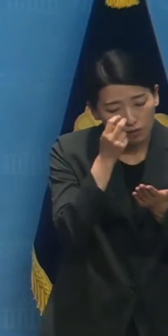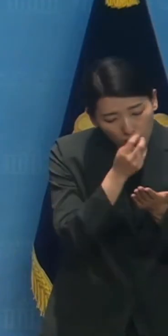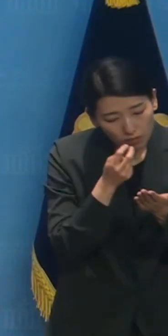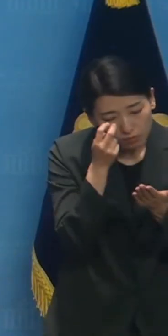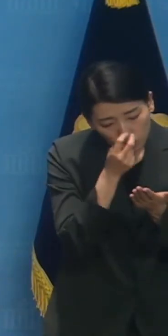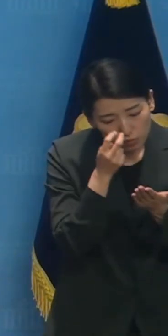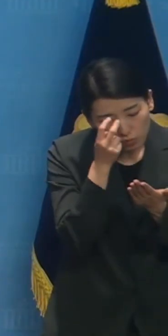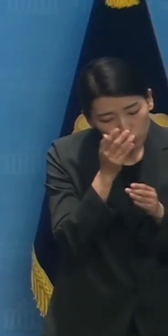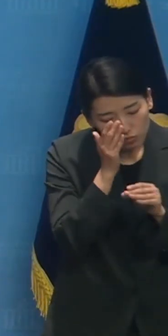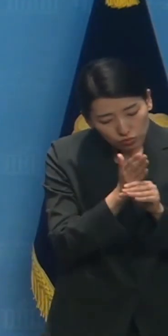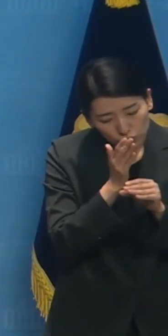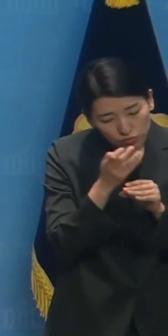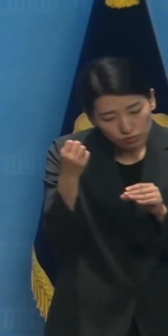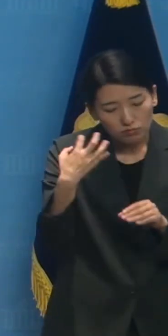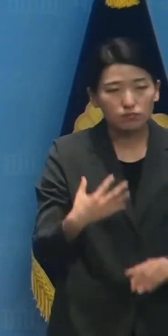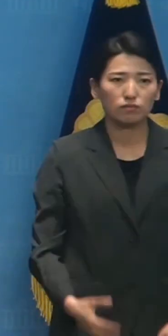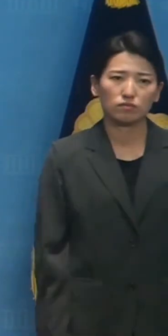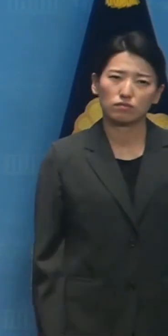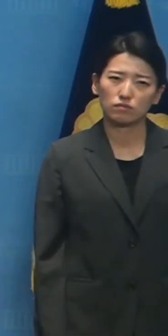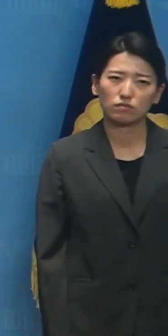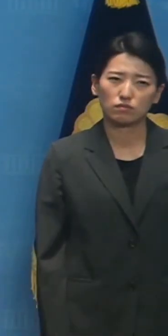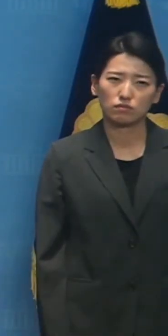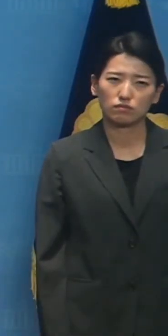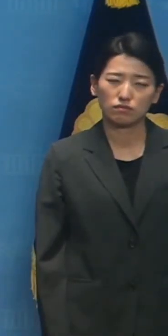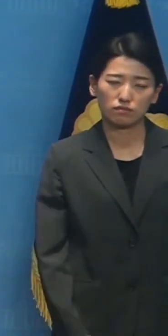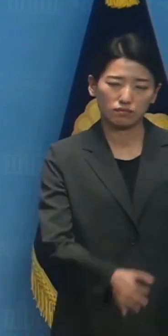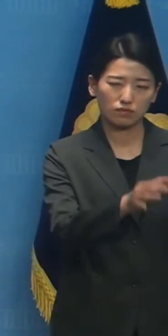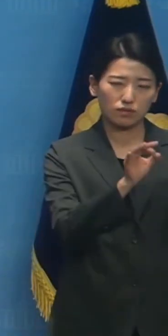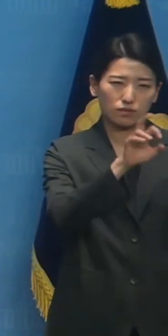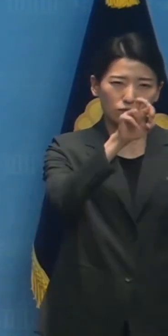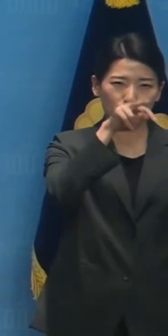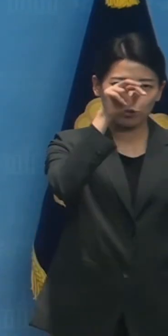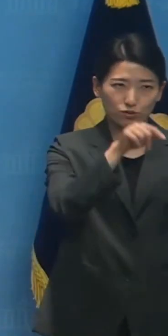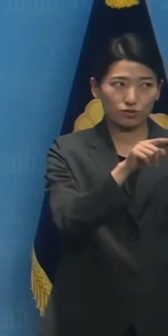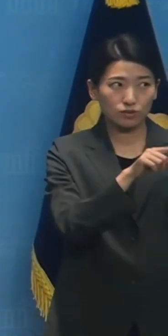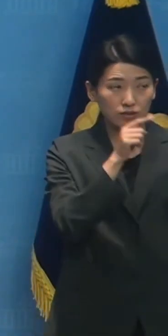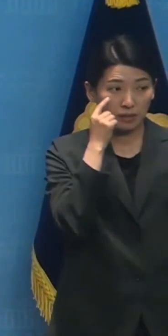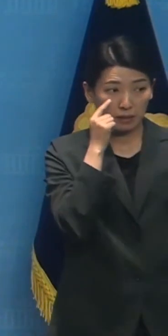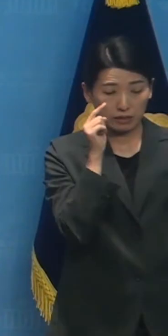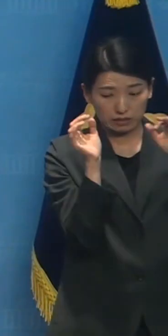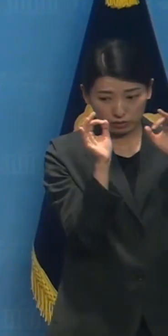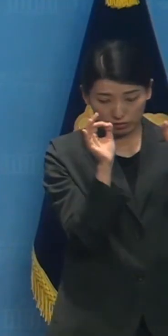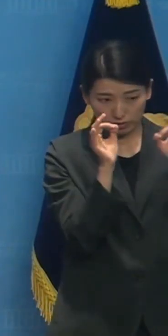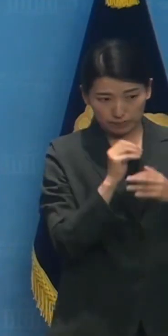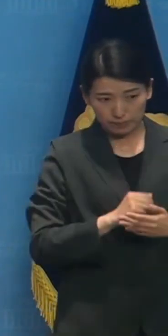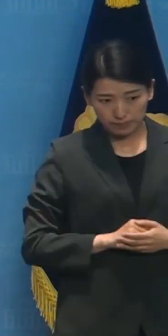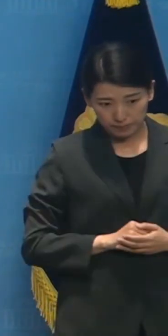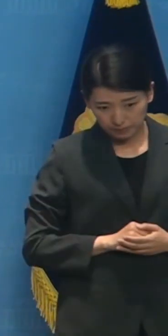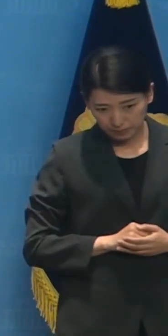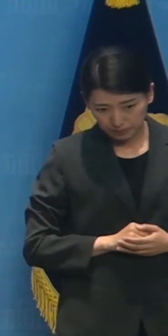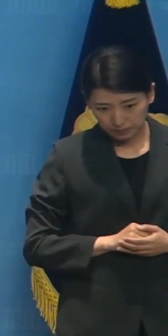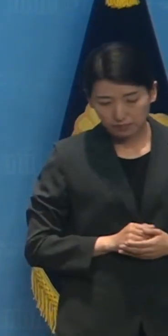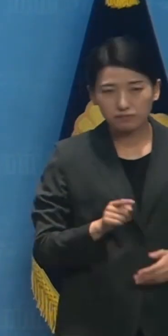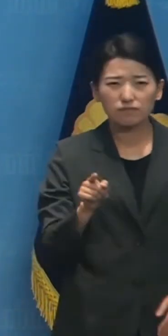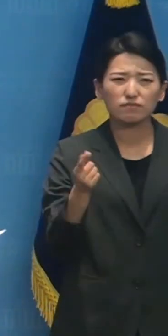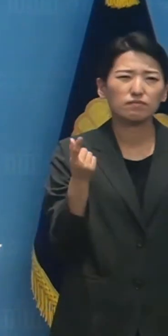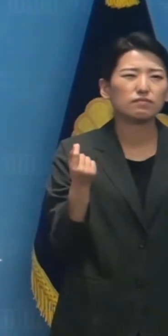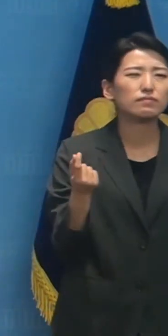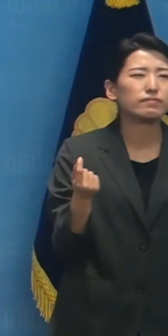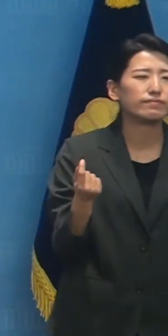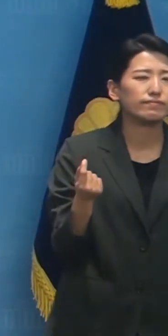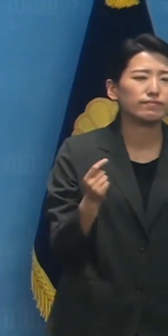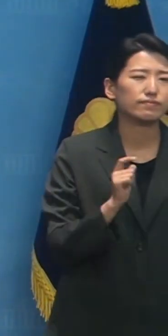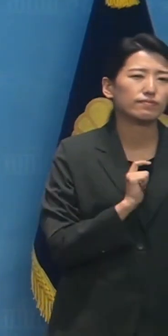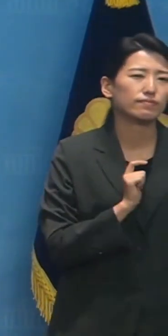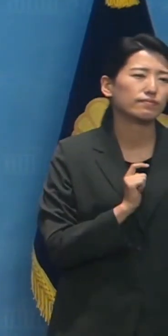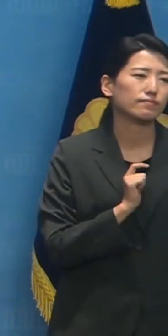태도는 김 후보의 의중을 경찰이 의식한 결과가 아니겠냐는 합리적 의심을 갖게